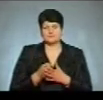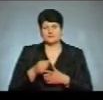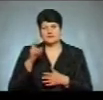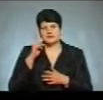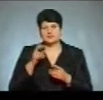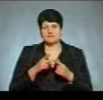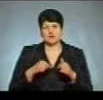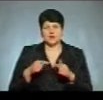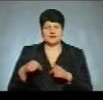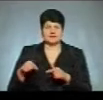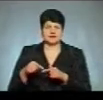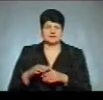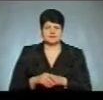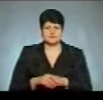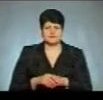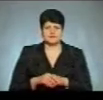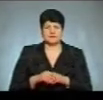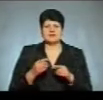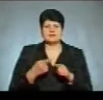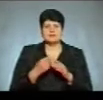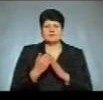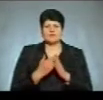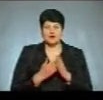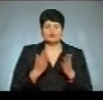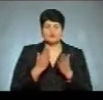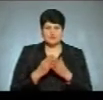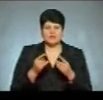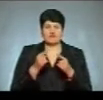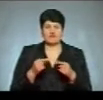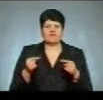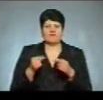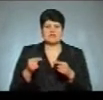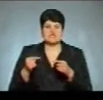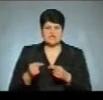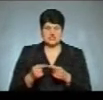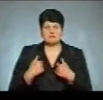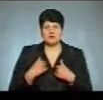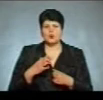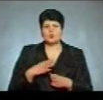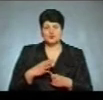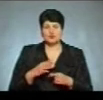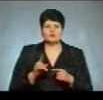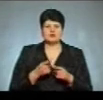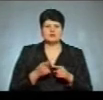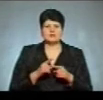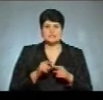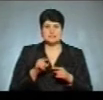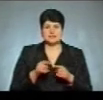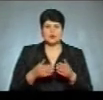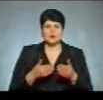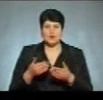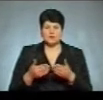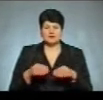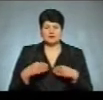державних організацій. Цей порядок вже є визначений. Ми очікуємо, що ці кроки